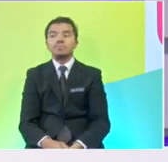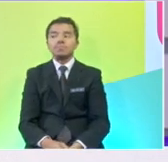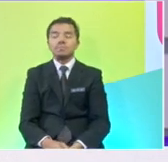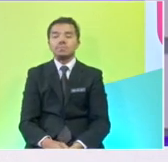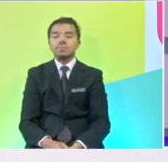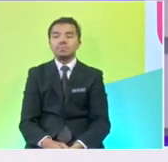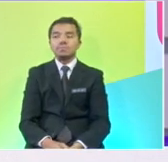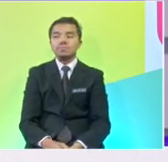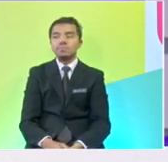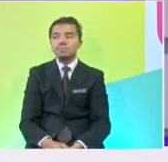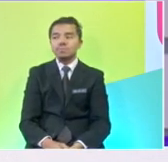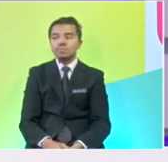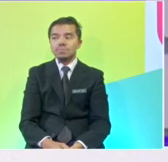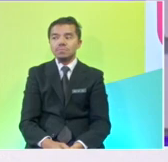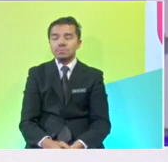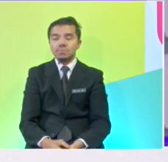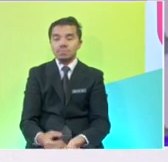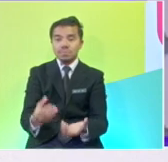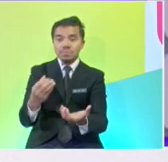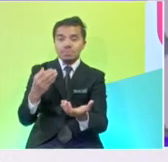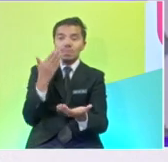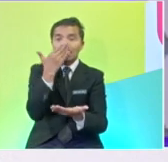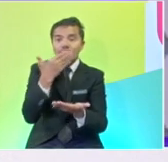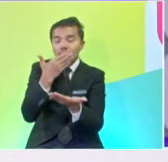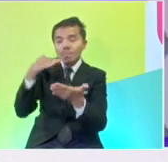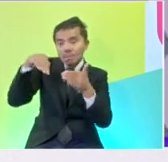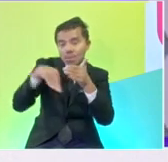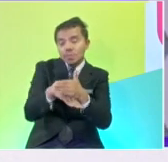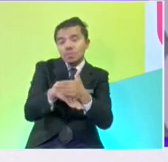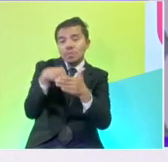setiap cawan ini tahu Kris murah